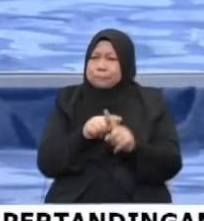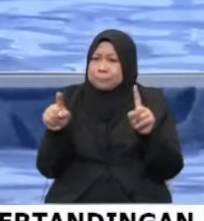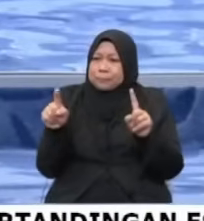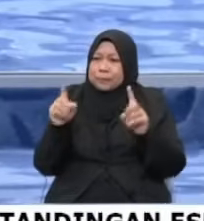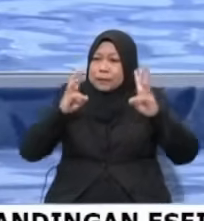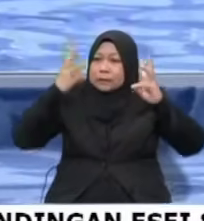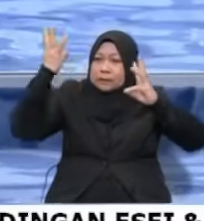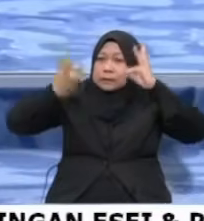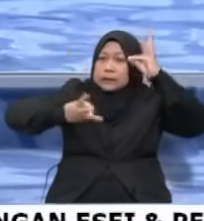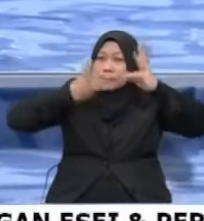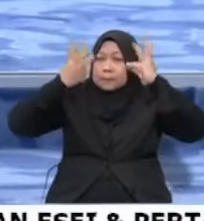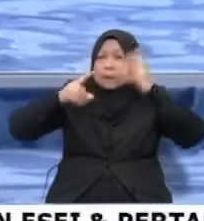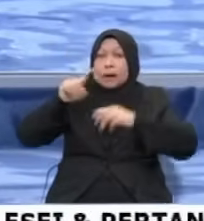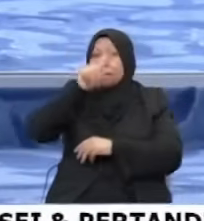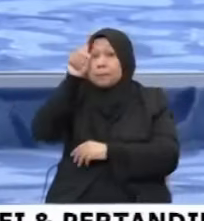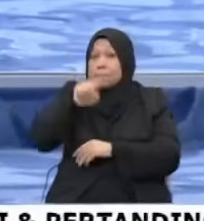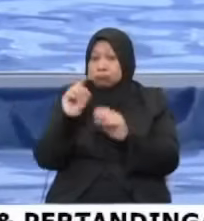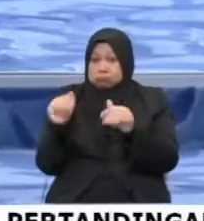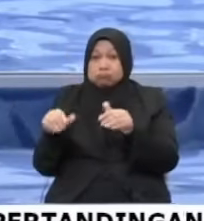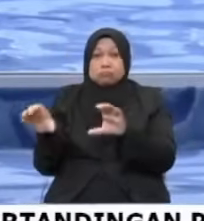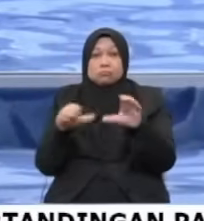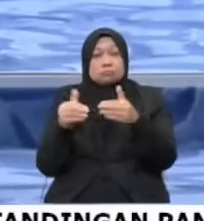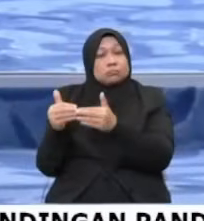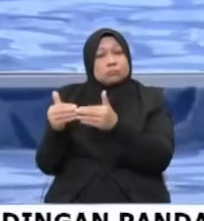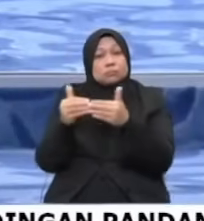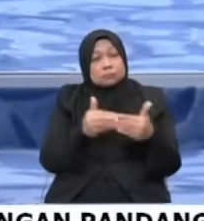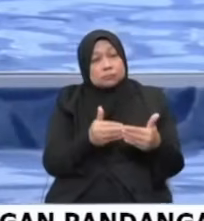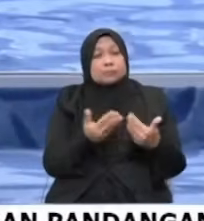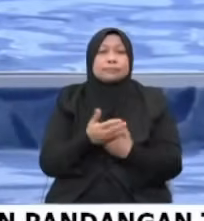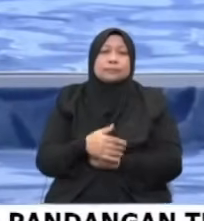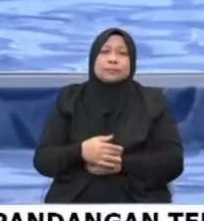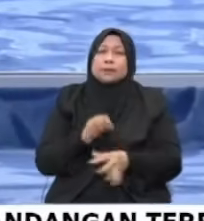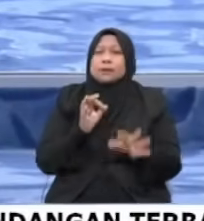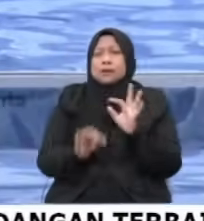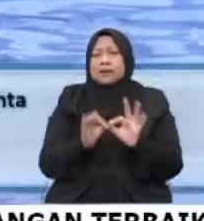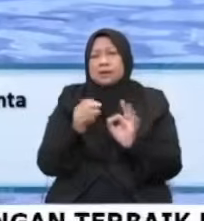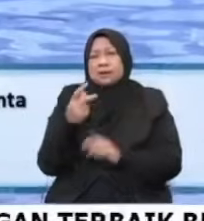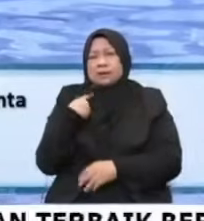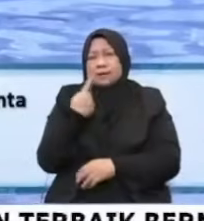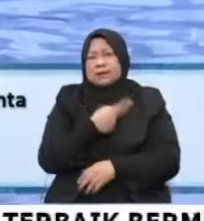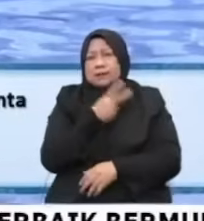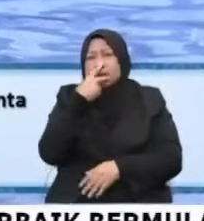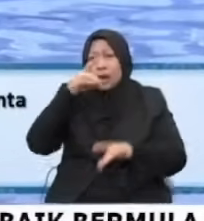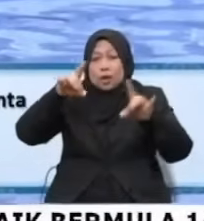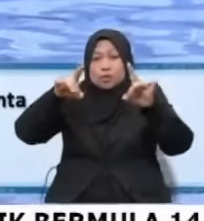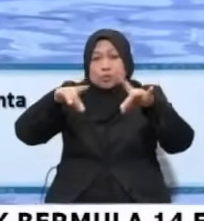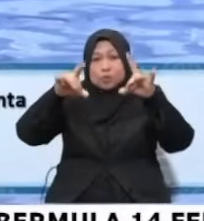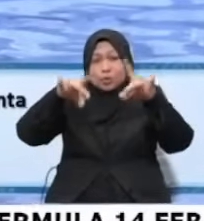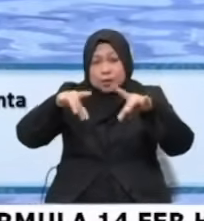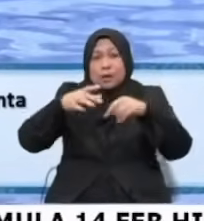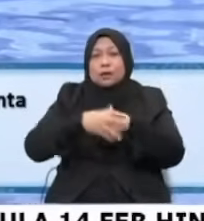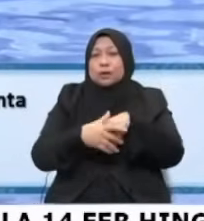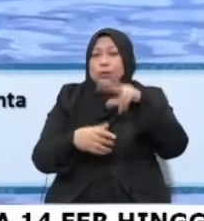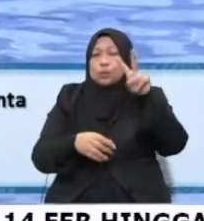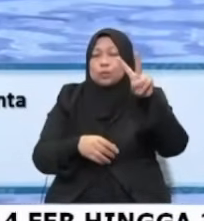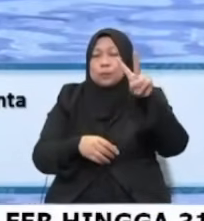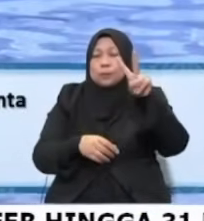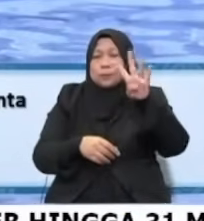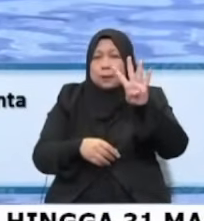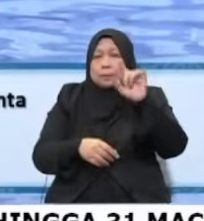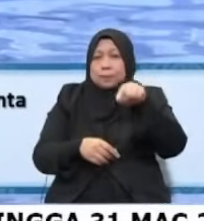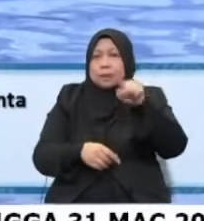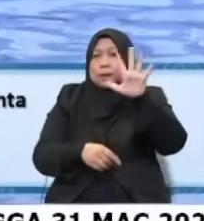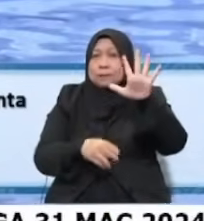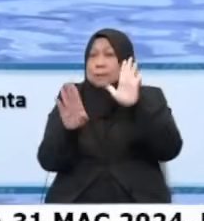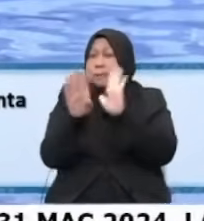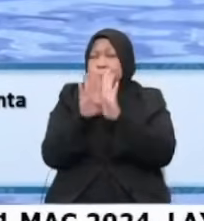kebimbangannya apakah dapat dilaksanakan Maka kalau kita lihat Australia 24.5 bilion